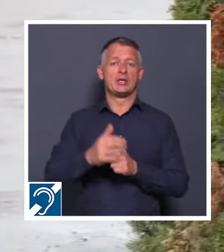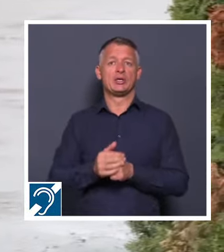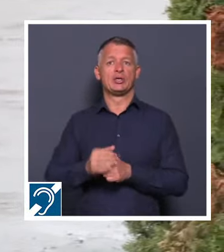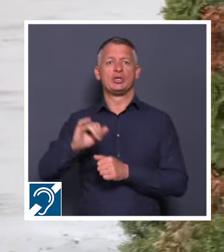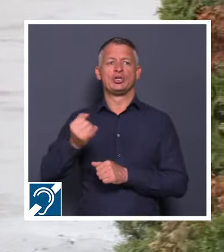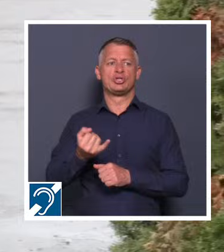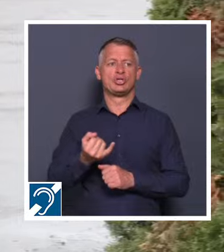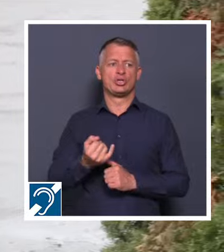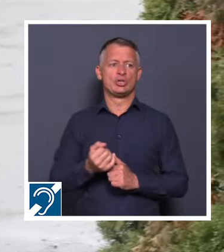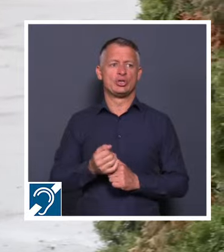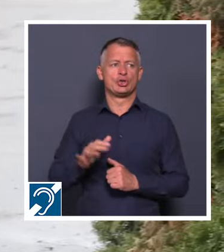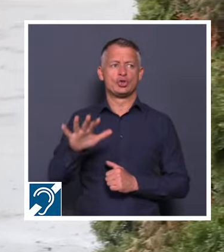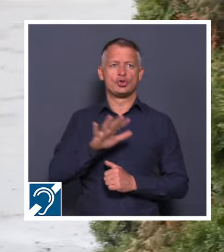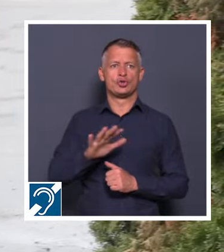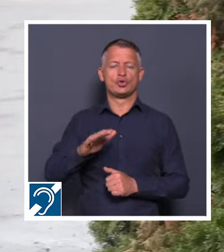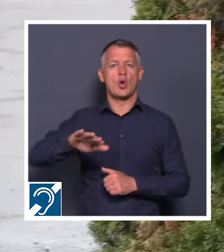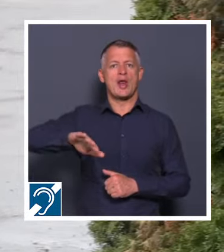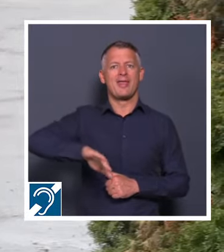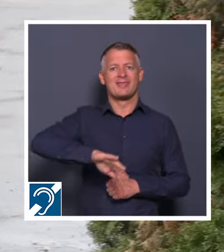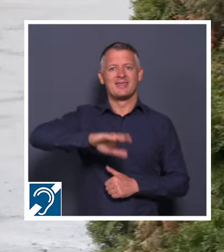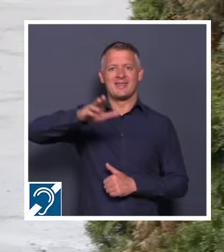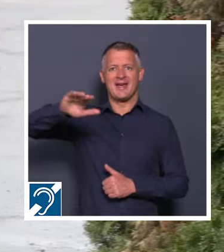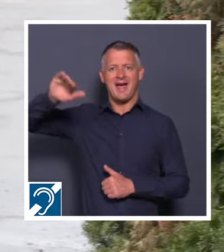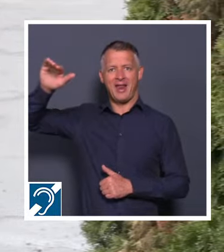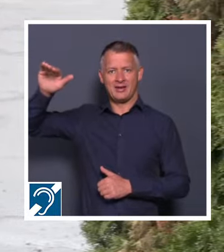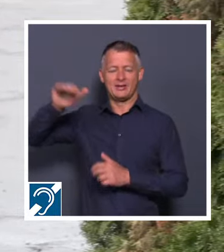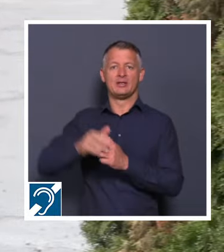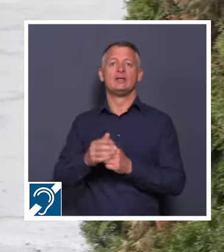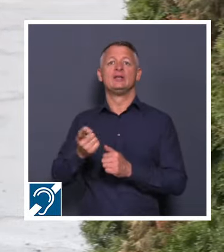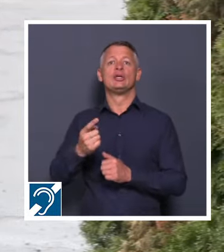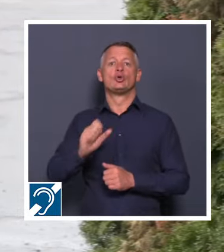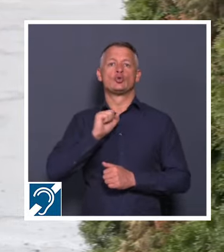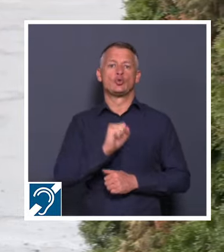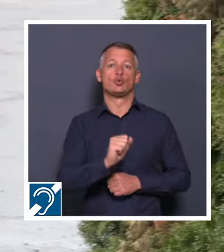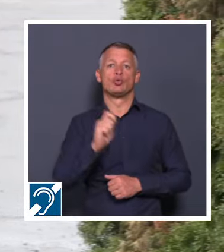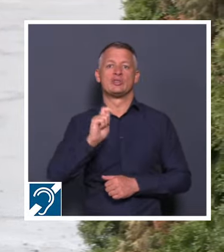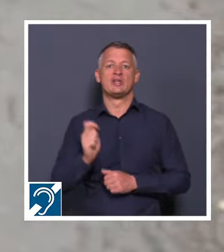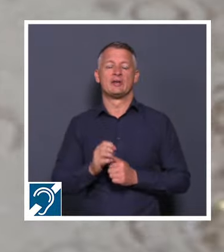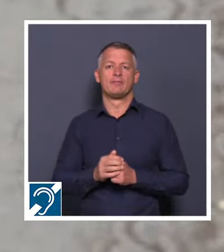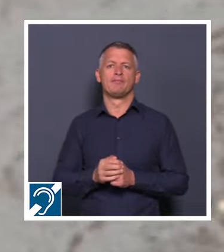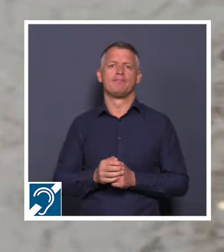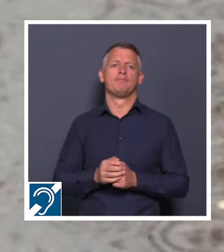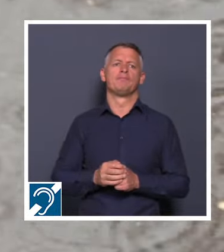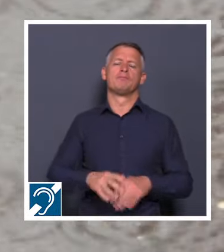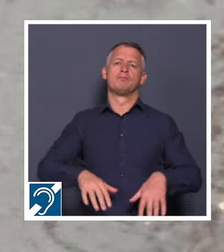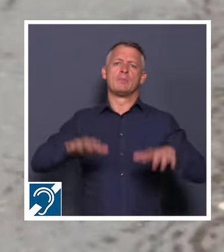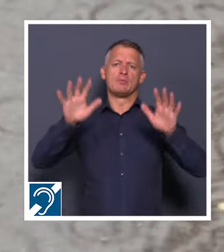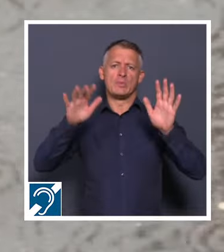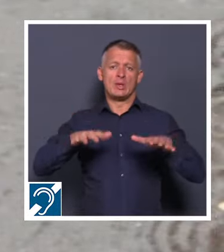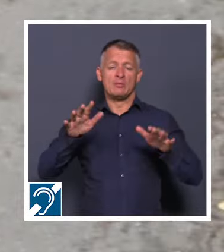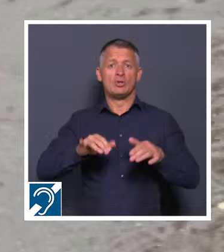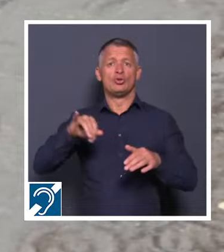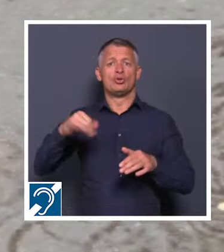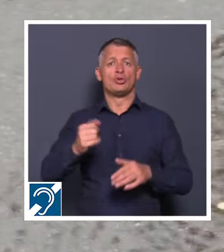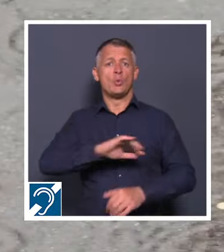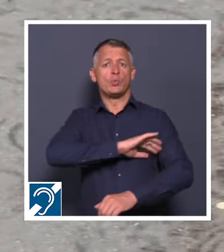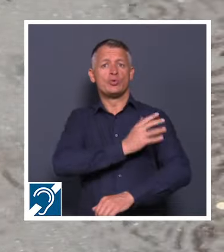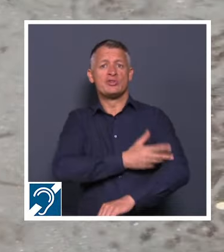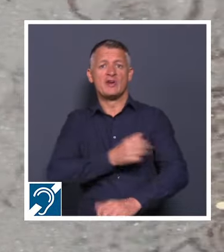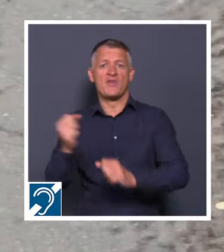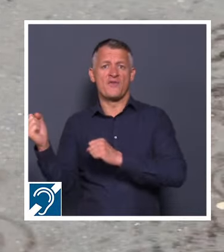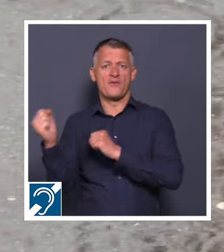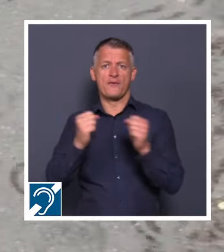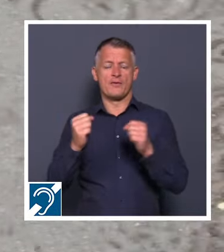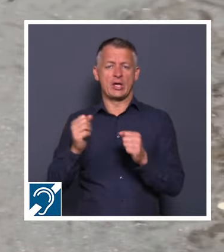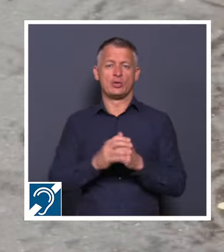în zonele deluroase din sudul țării. Averse, descărcări electrice, intensificări ale